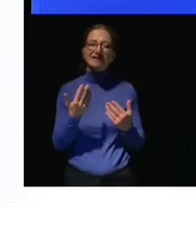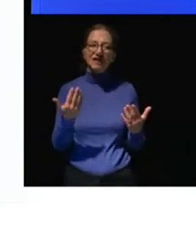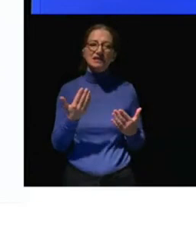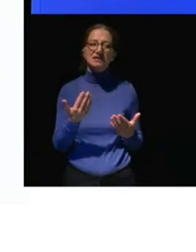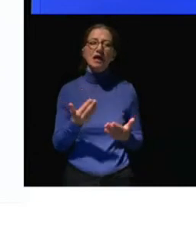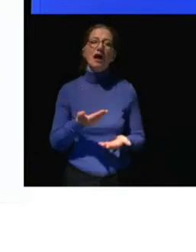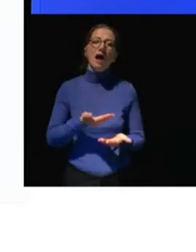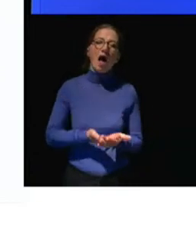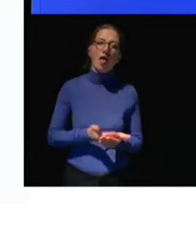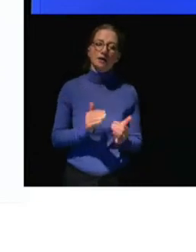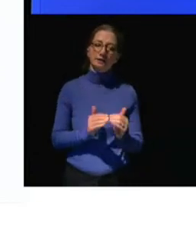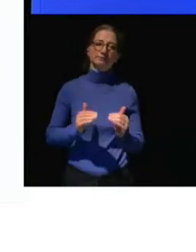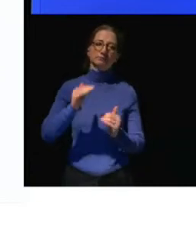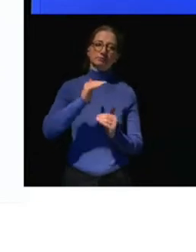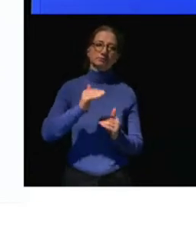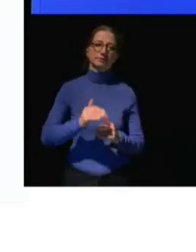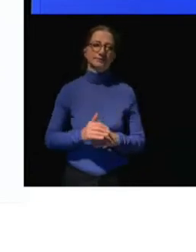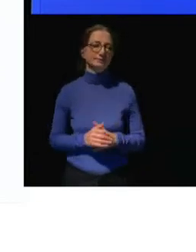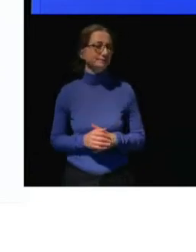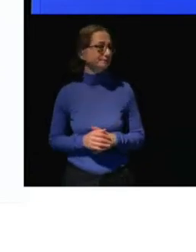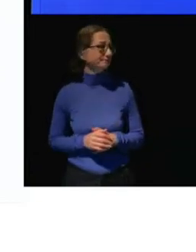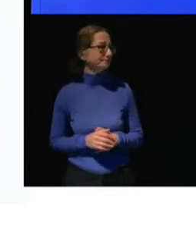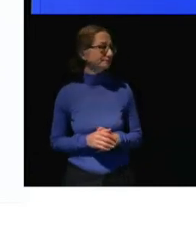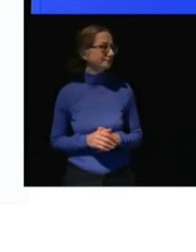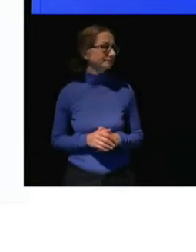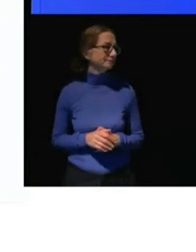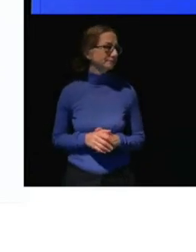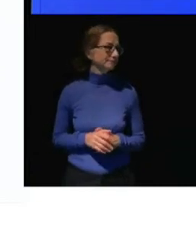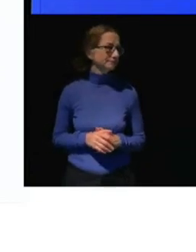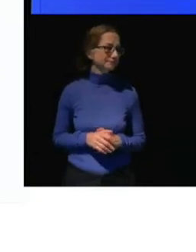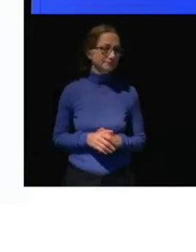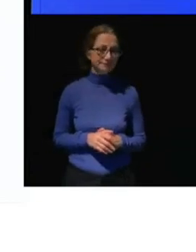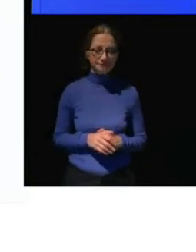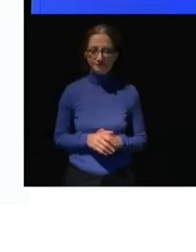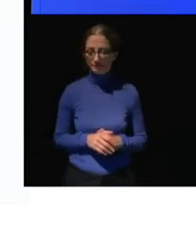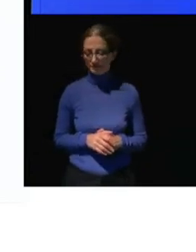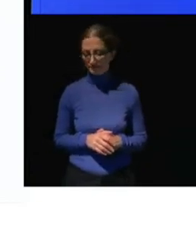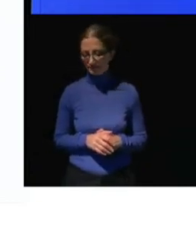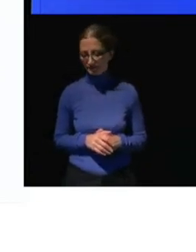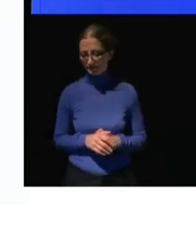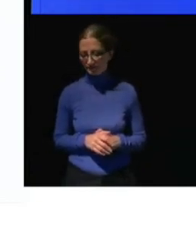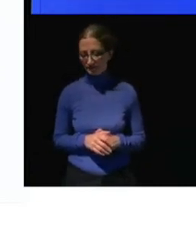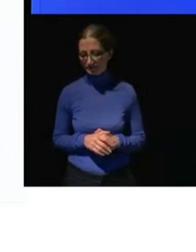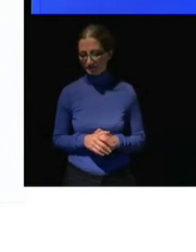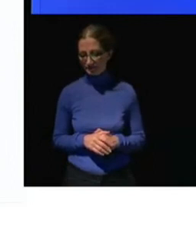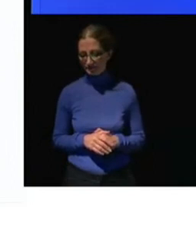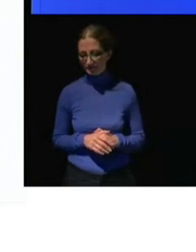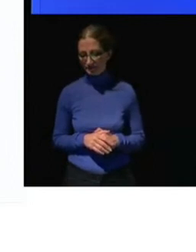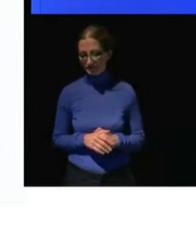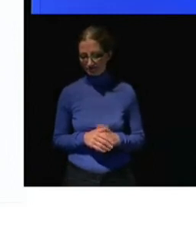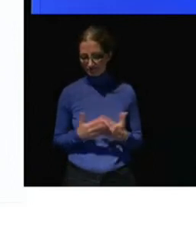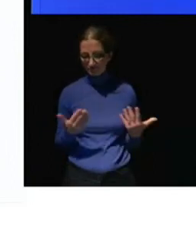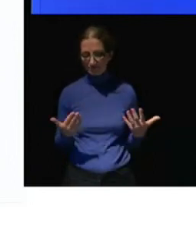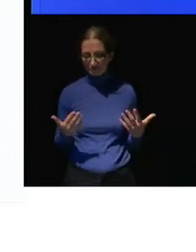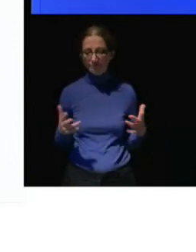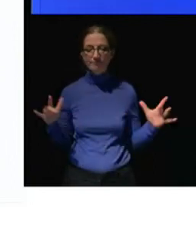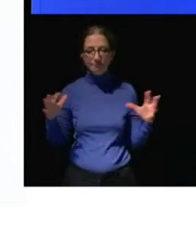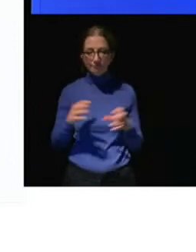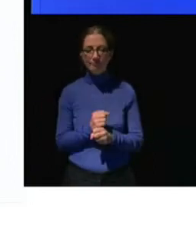Es gibt jetzt 5 Aspekte, die ich nochmal zusammenfasse, auf die Antworten gefunden werden müssen, wenn neue Modelle entwickelt